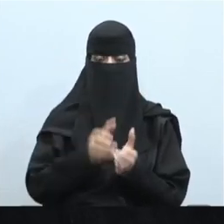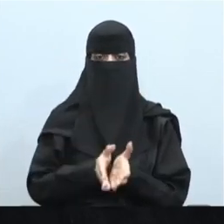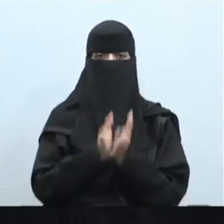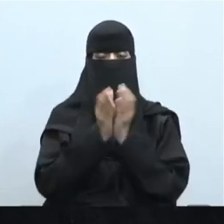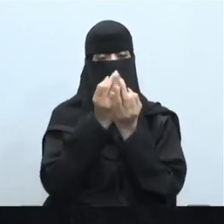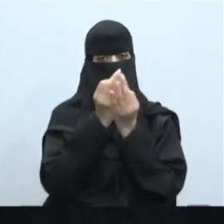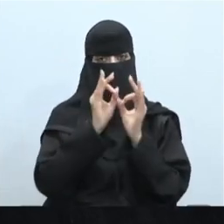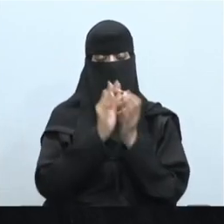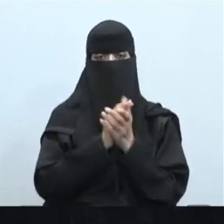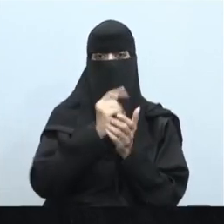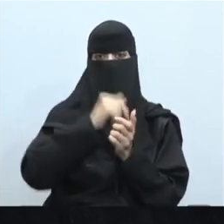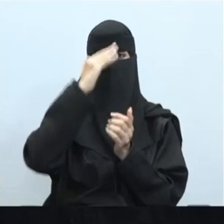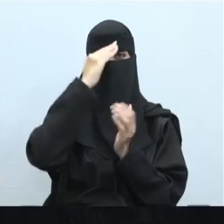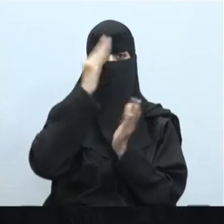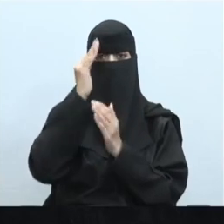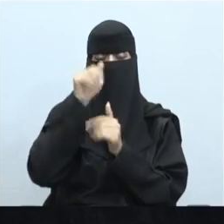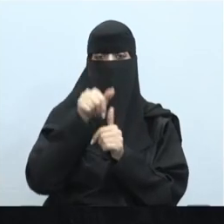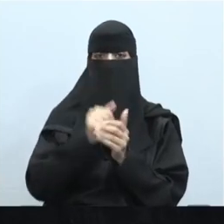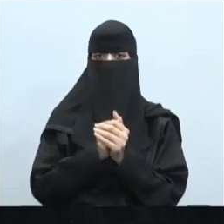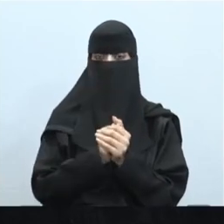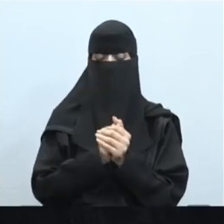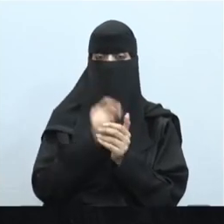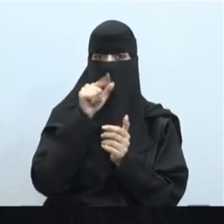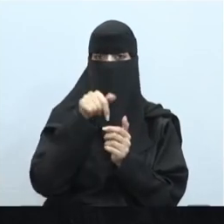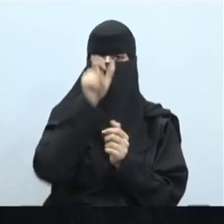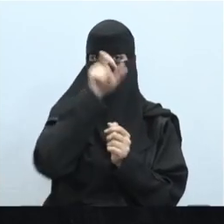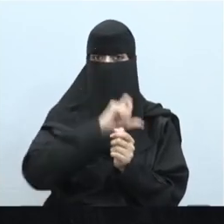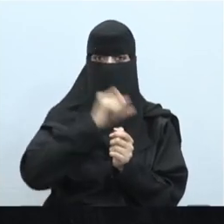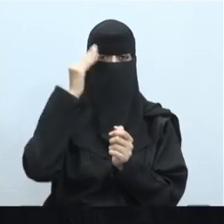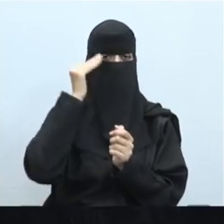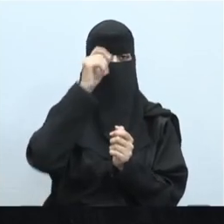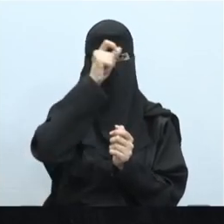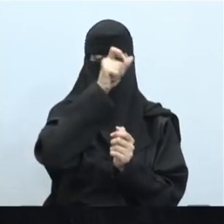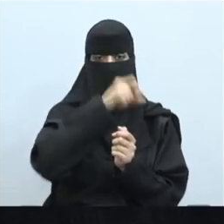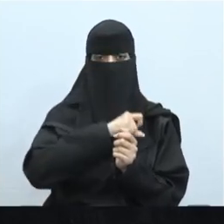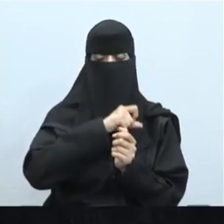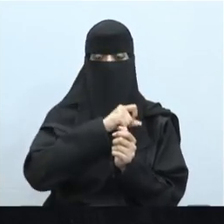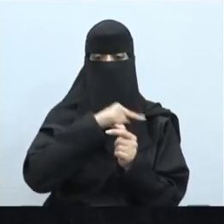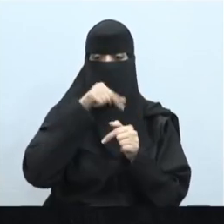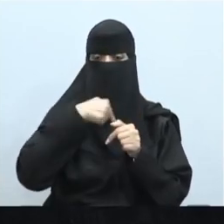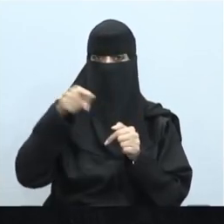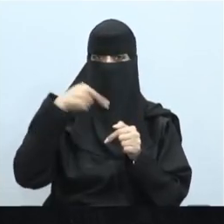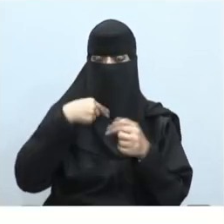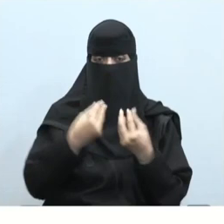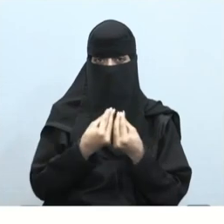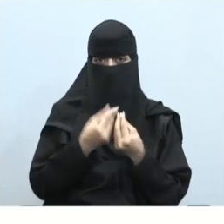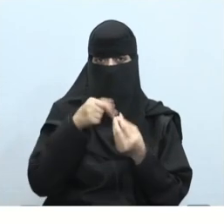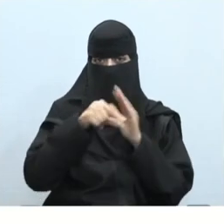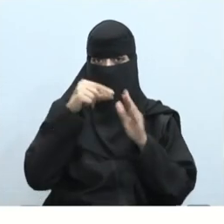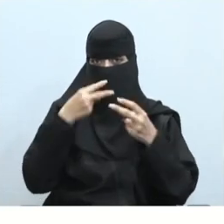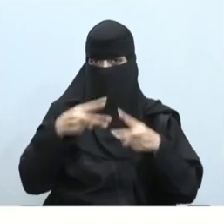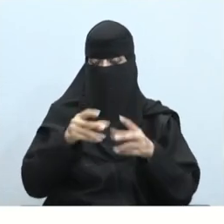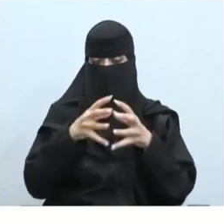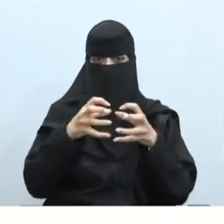وصحبه اجمعين اهلا بكم ابنائي وبناتي الطلاب في درسنا لهذا اليوم انا وانتم نبتدئوا او